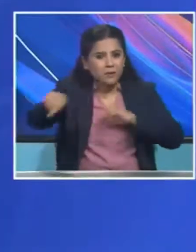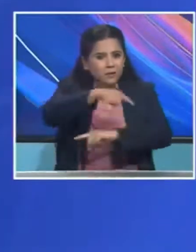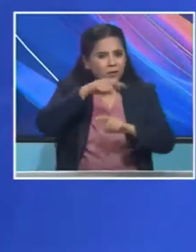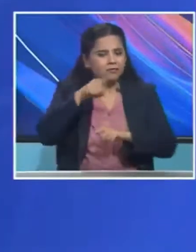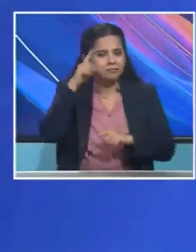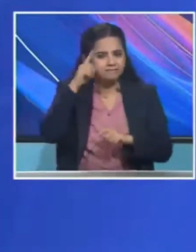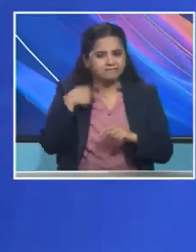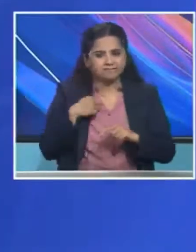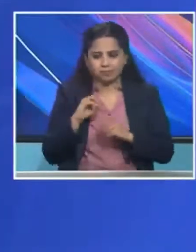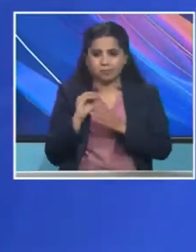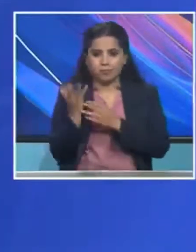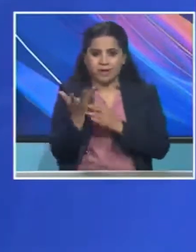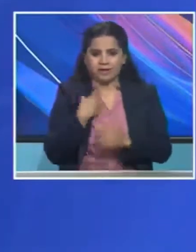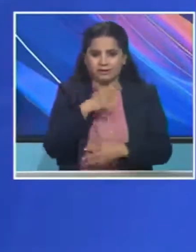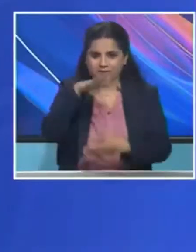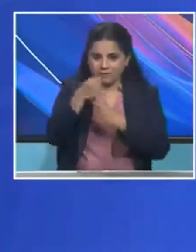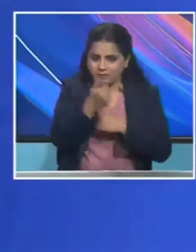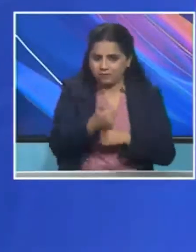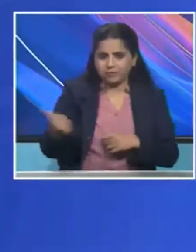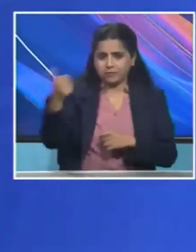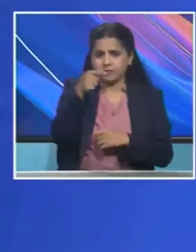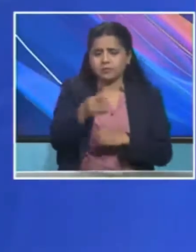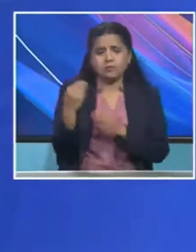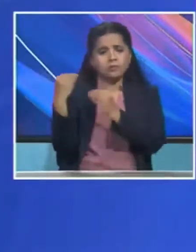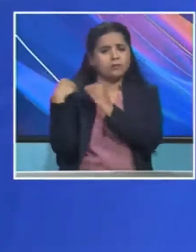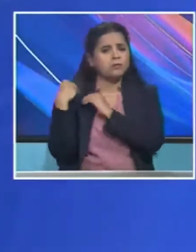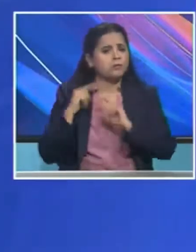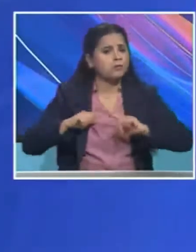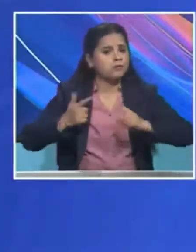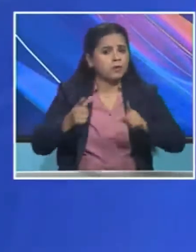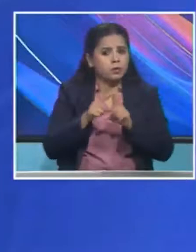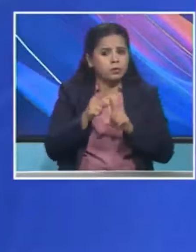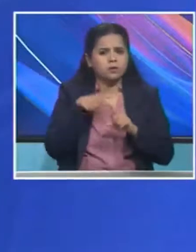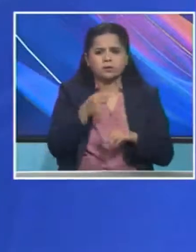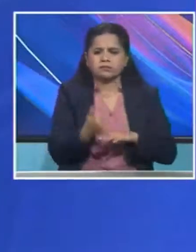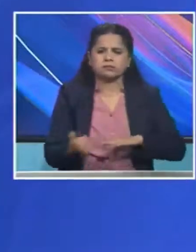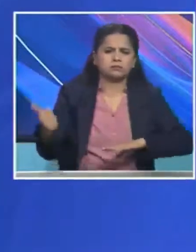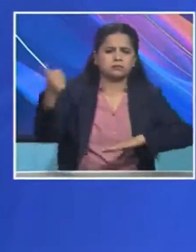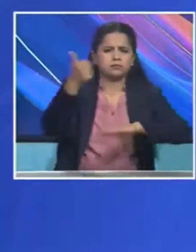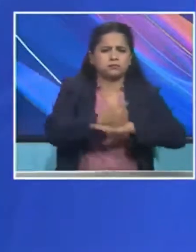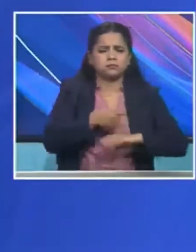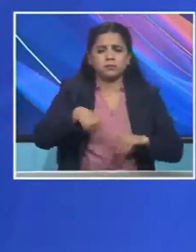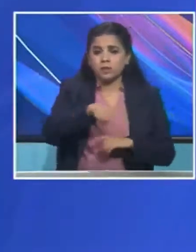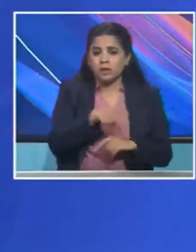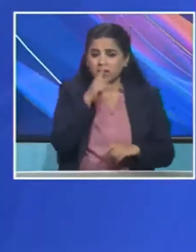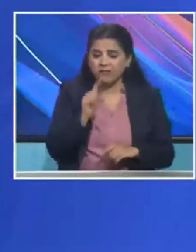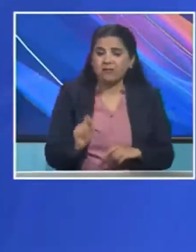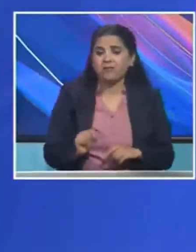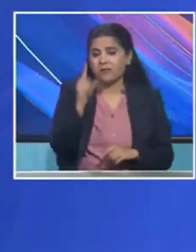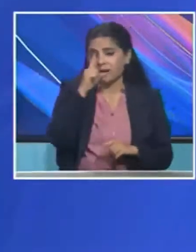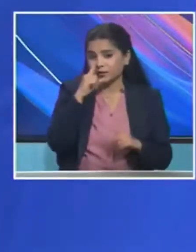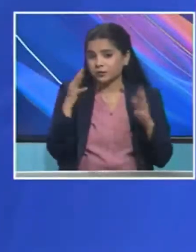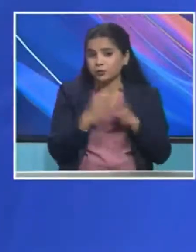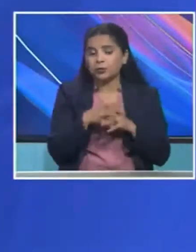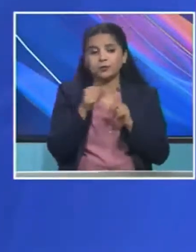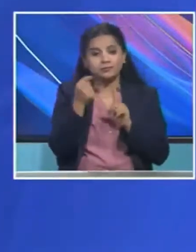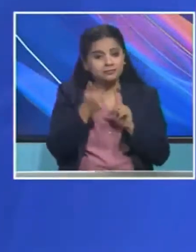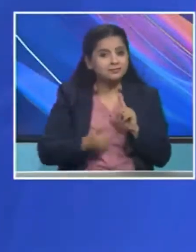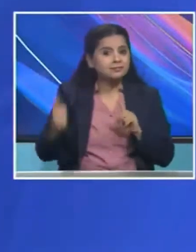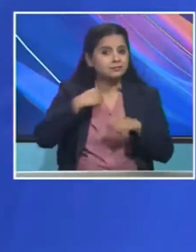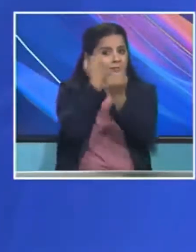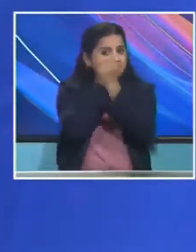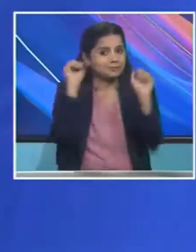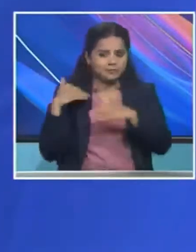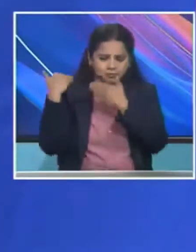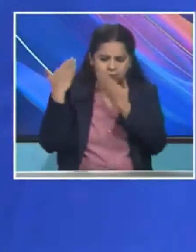मुर्मू जब कार्यभार संभालेंगी तो वो इस सर्वोच्च संवैधानिक पद पर पहुंचने वाली ऐसी पहली राष्ट्रपति होंगी जो आजादी के बाद